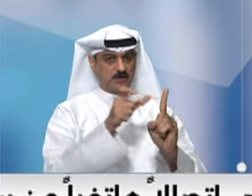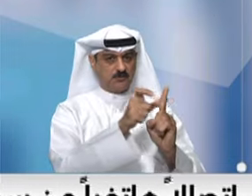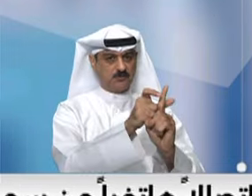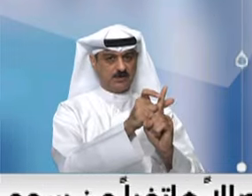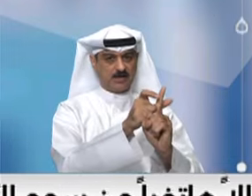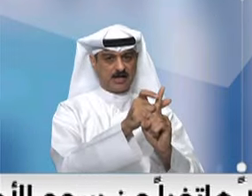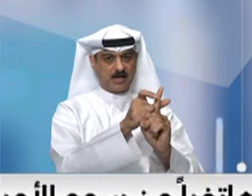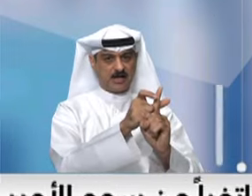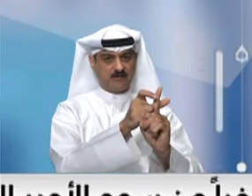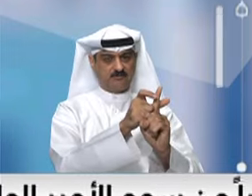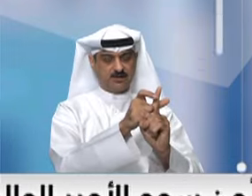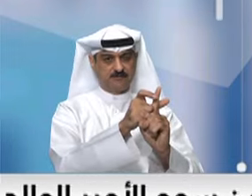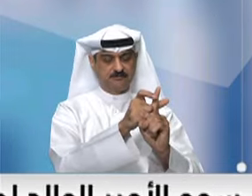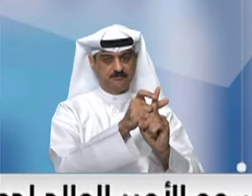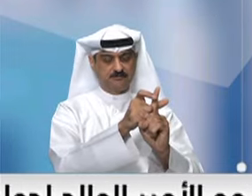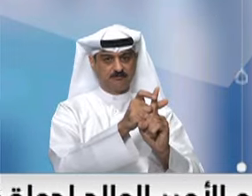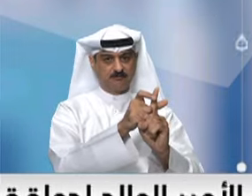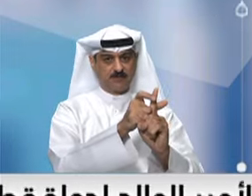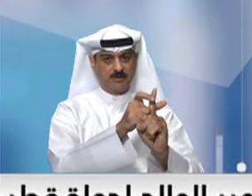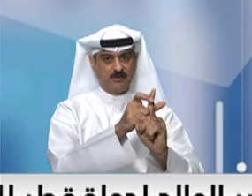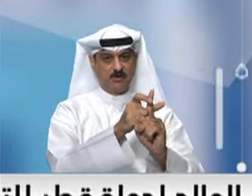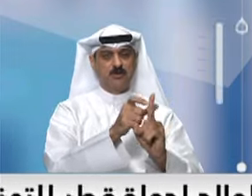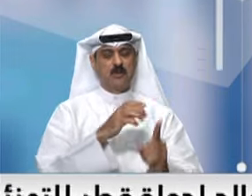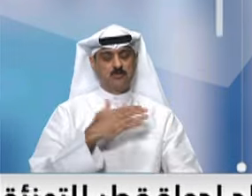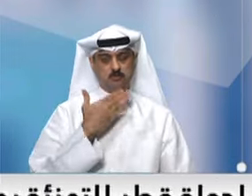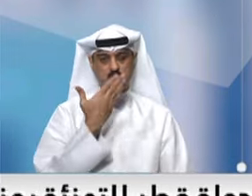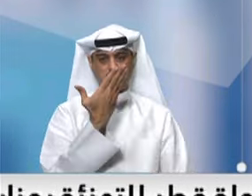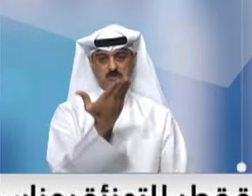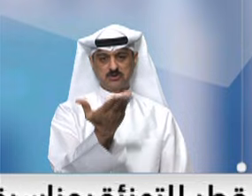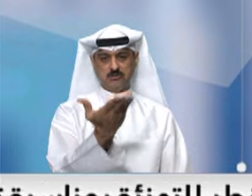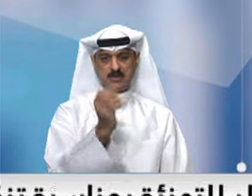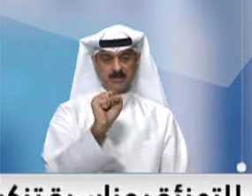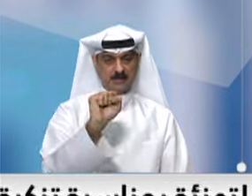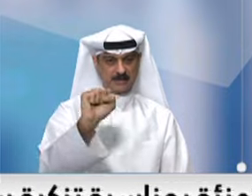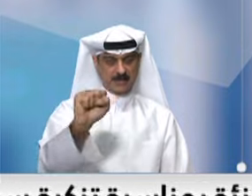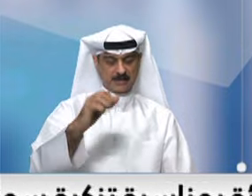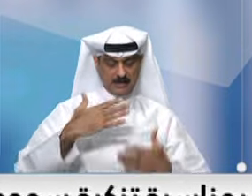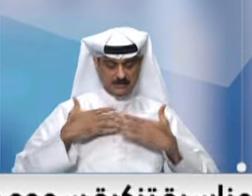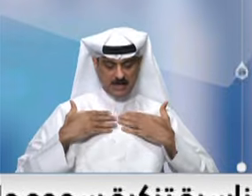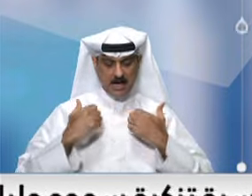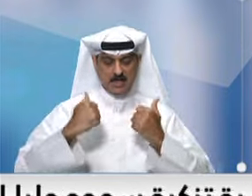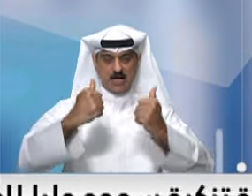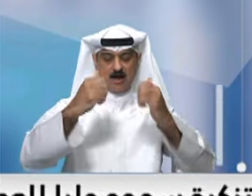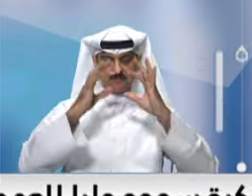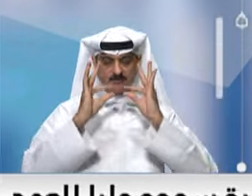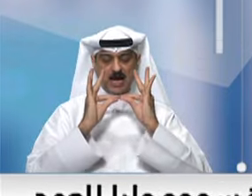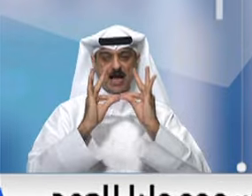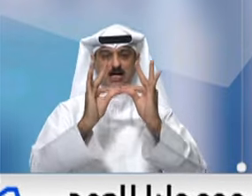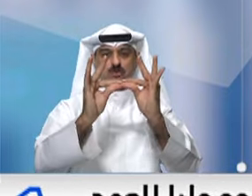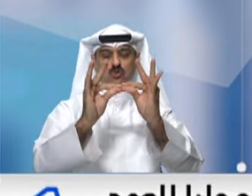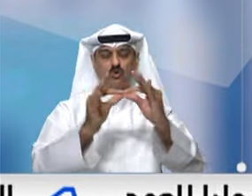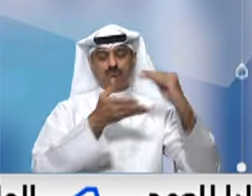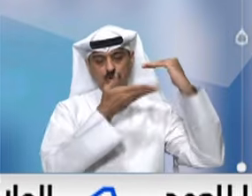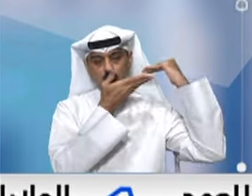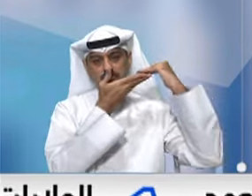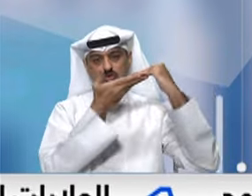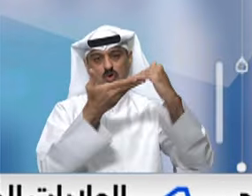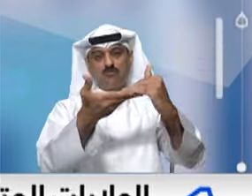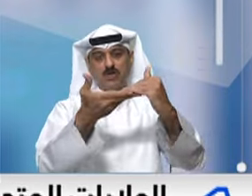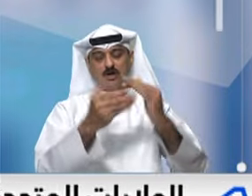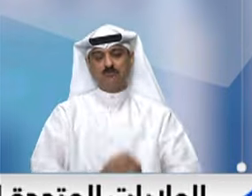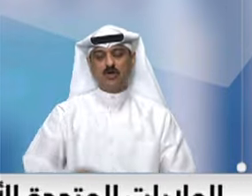الصباح حفظه الله ورعاه متمنيا لسموه دوام الصحه والعافيه والتوفيق